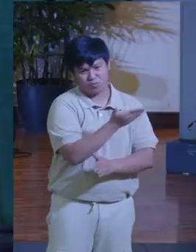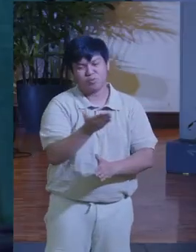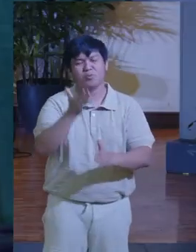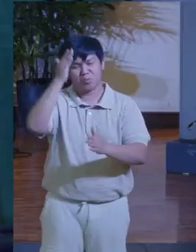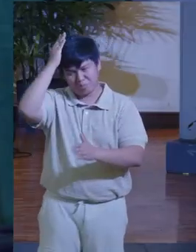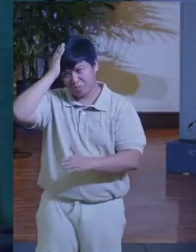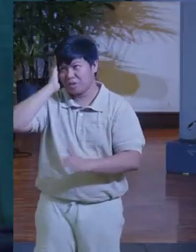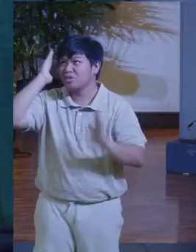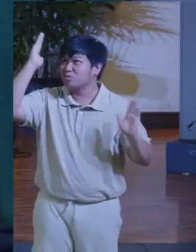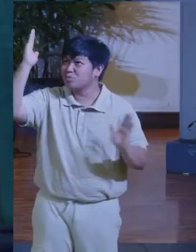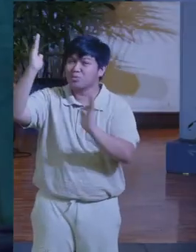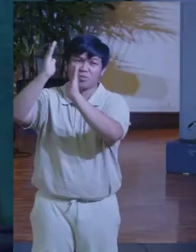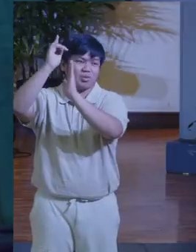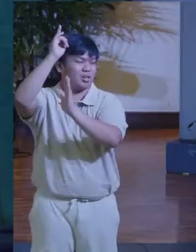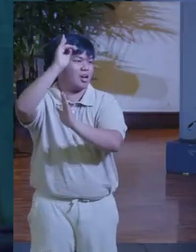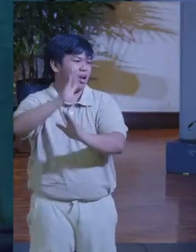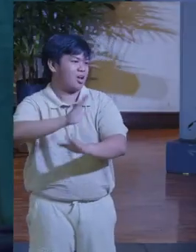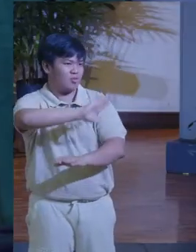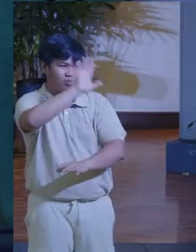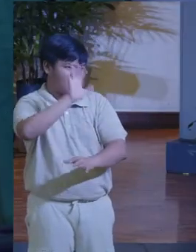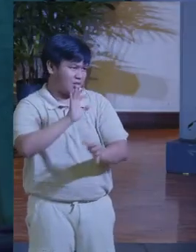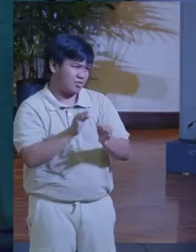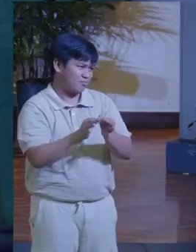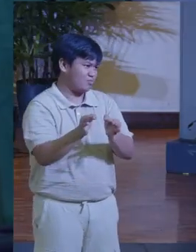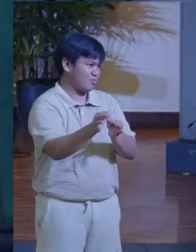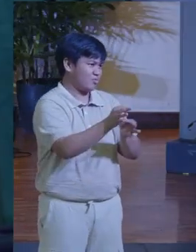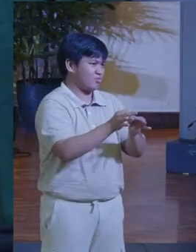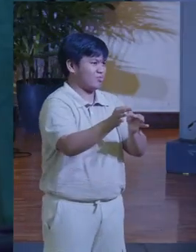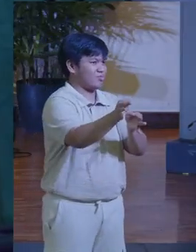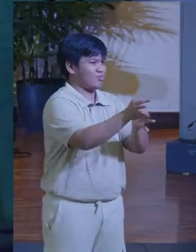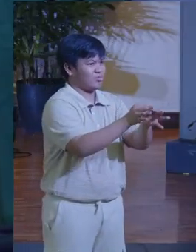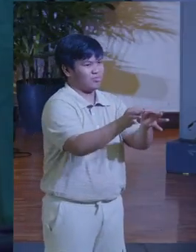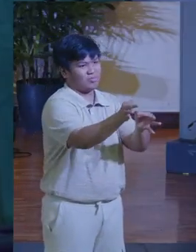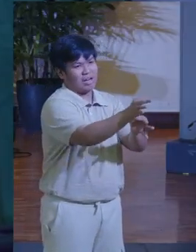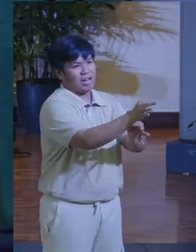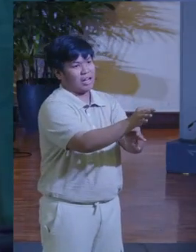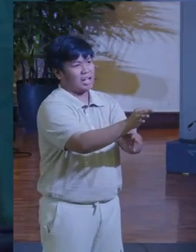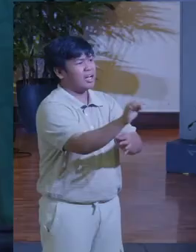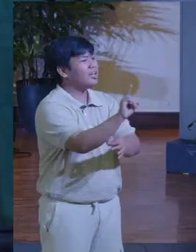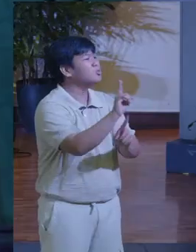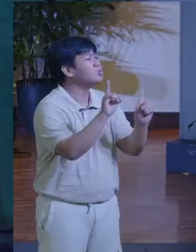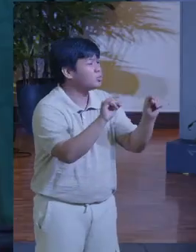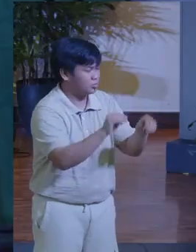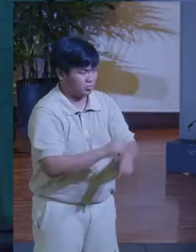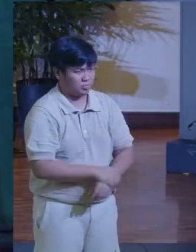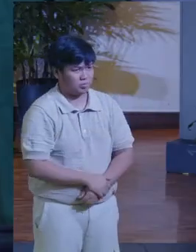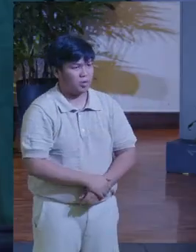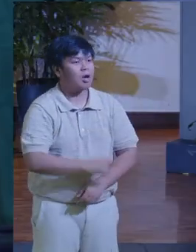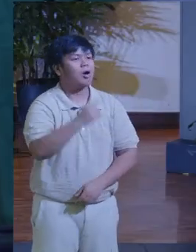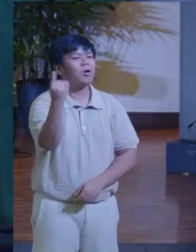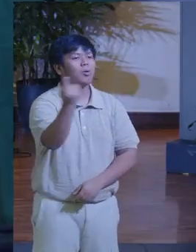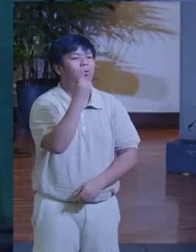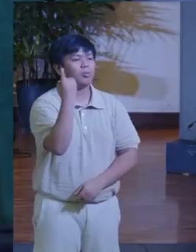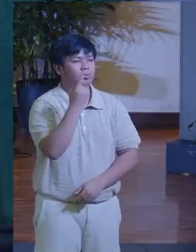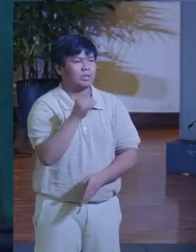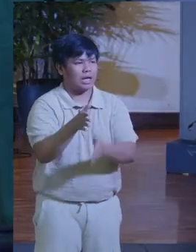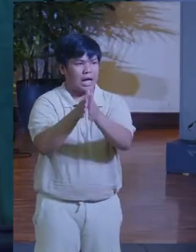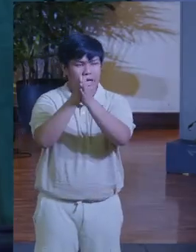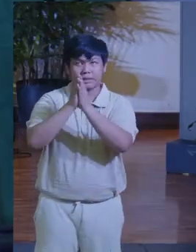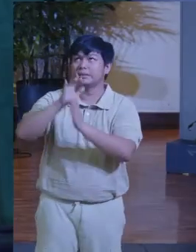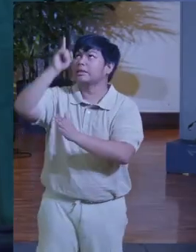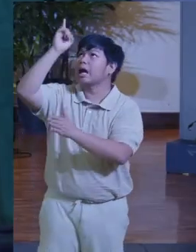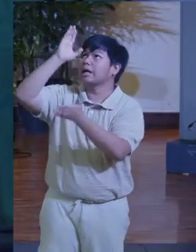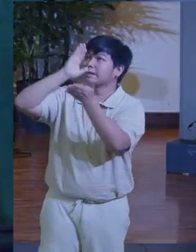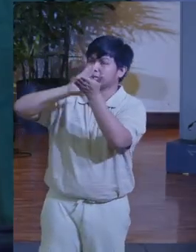lumapit na po kayo sa Kanya. Ang kailangan nyo lang gawin ay humingi ng tawad sa Kanya